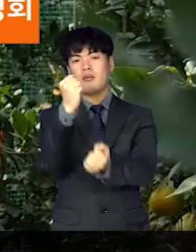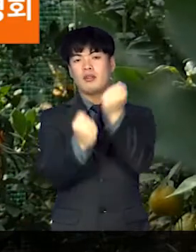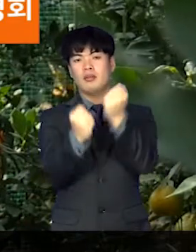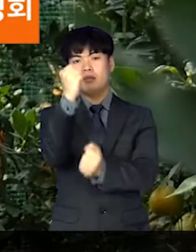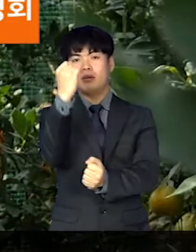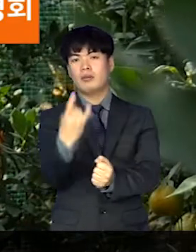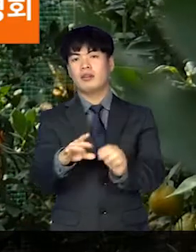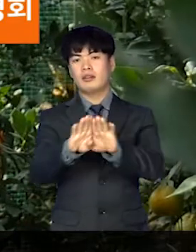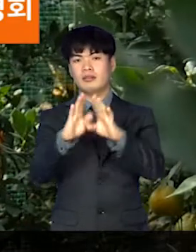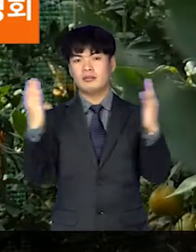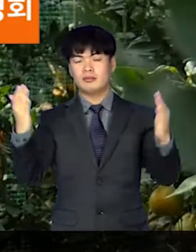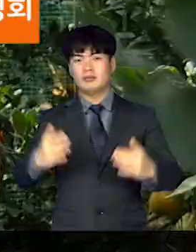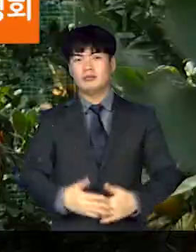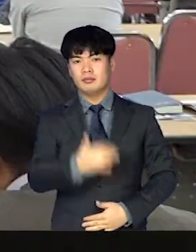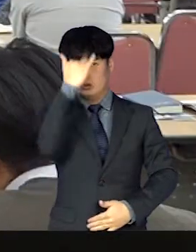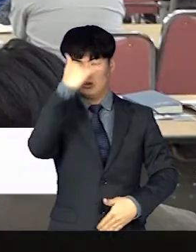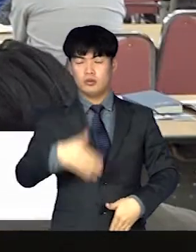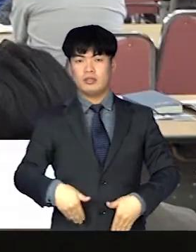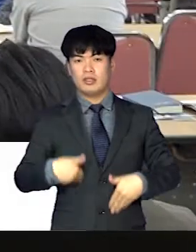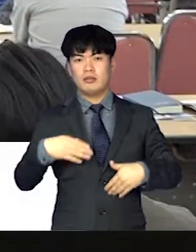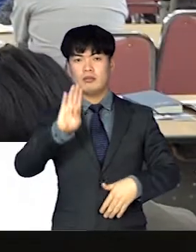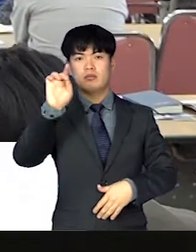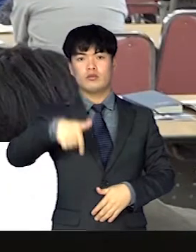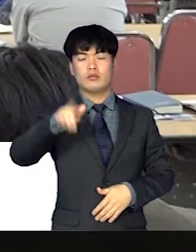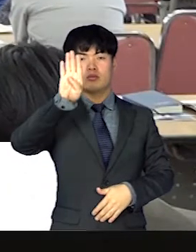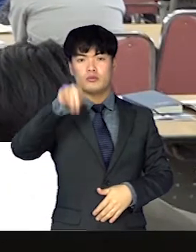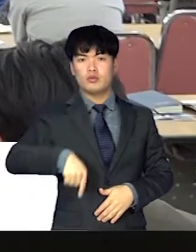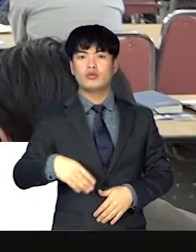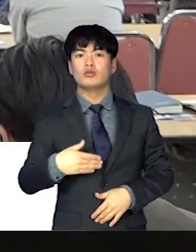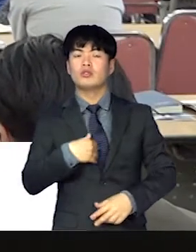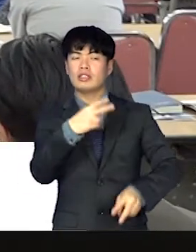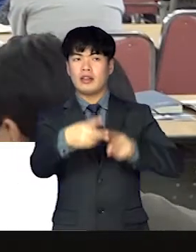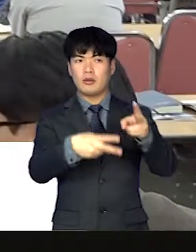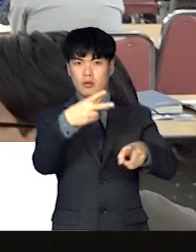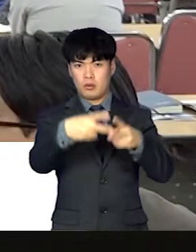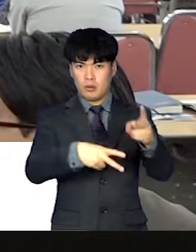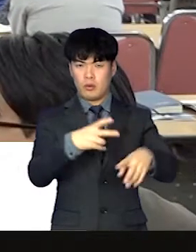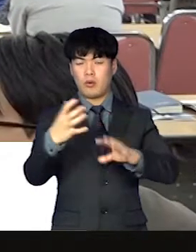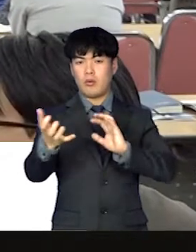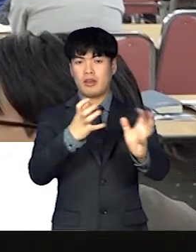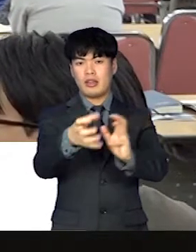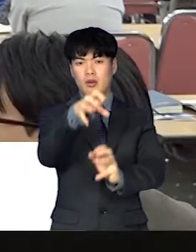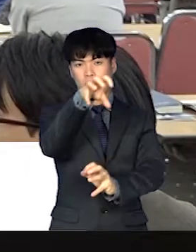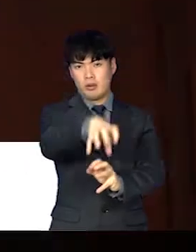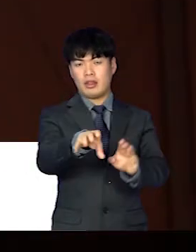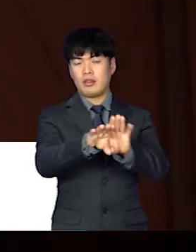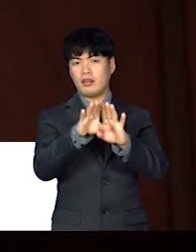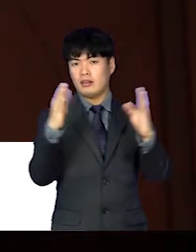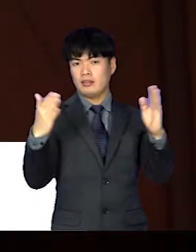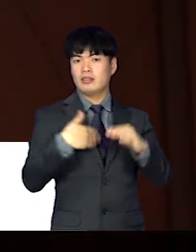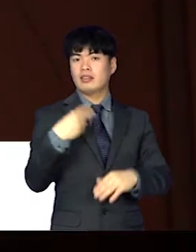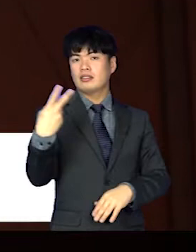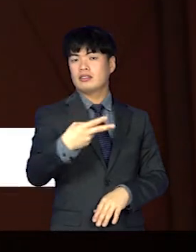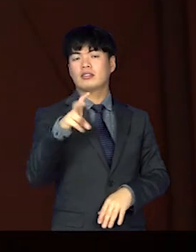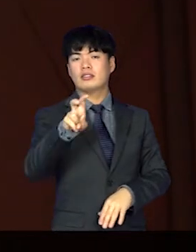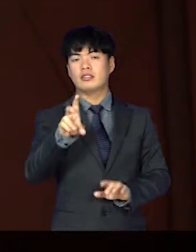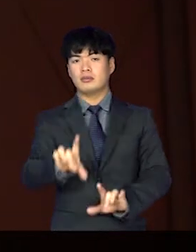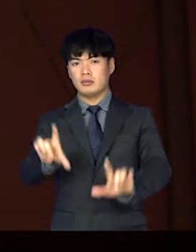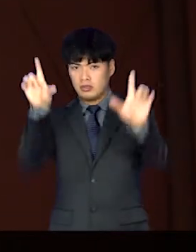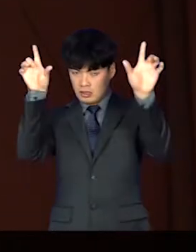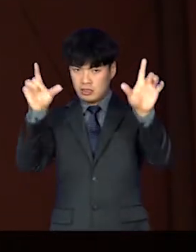설명회를 개최했습니다. 충남 북부상공회의소에서 진행된 이번 설명회는 정부가